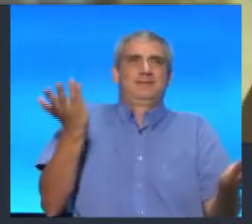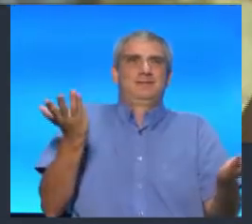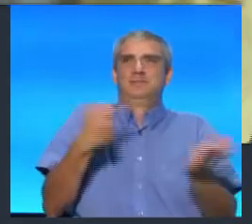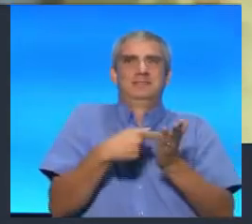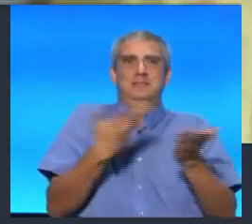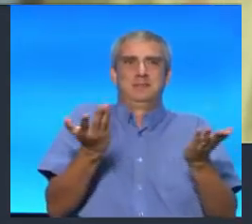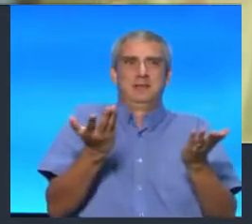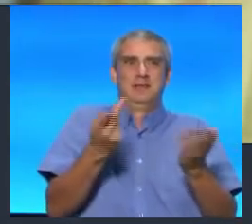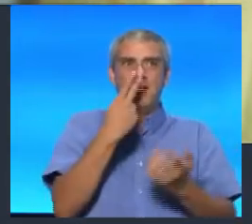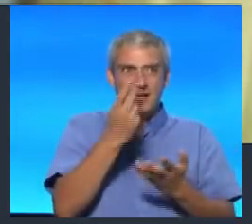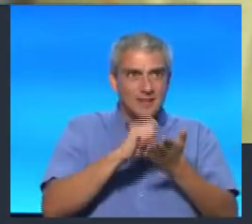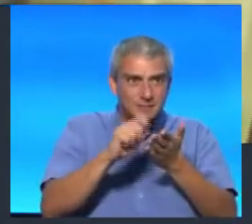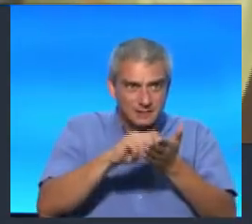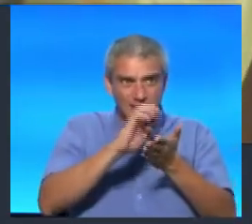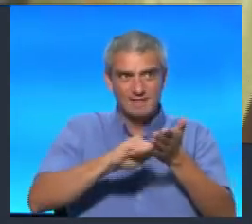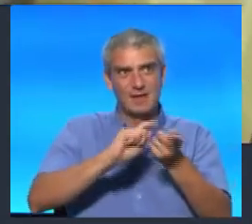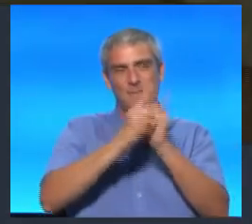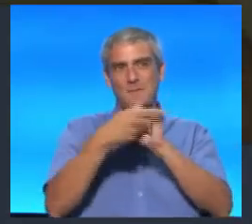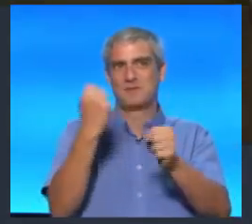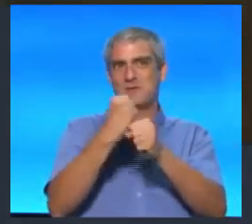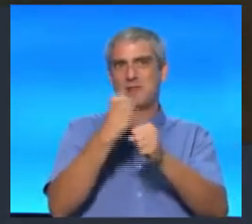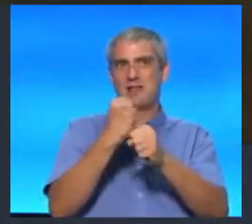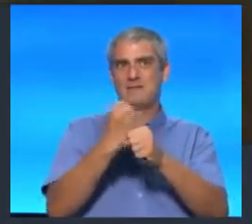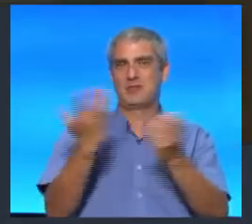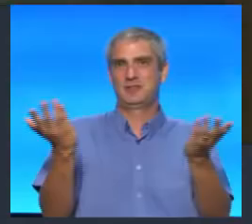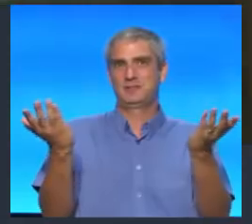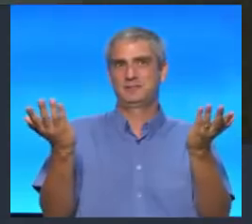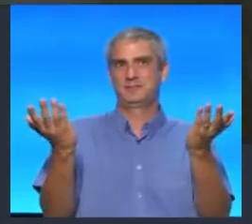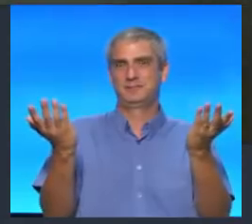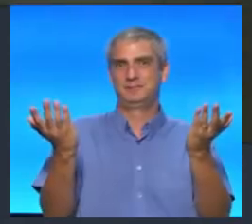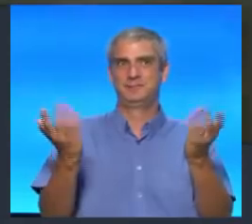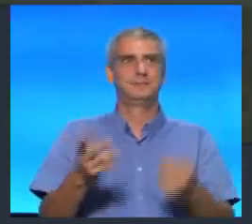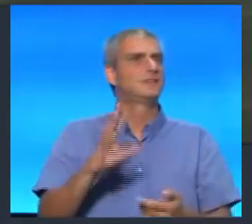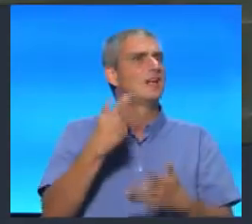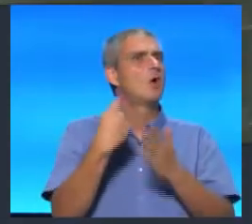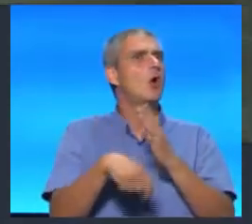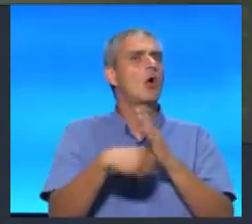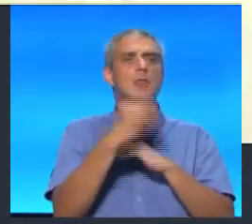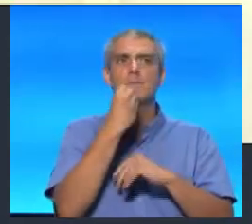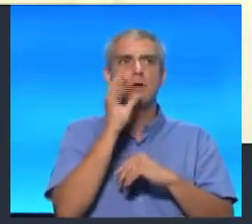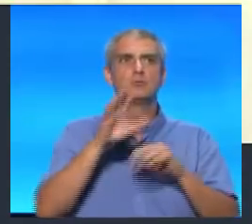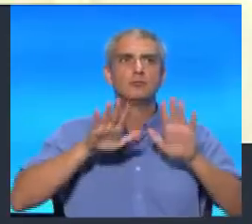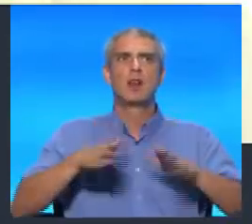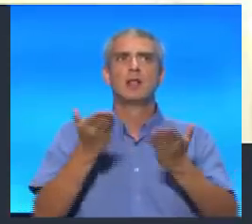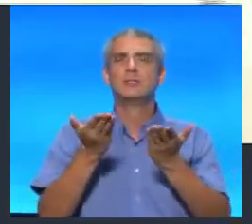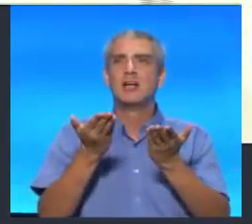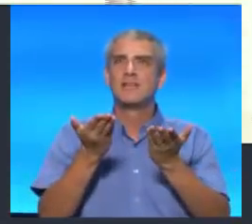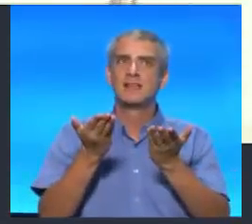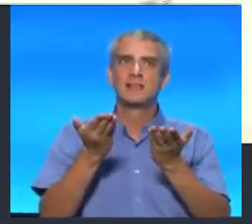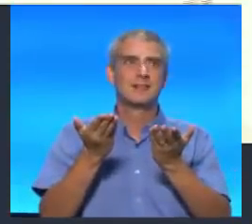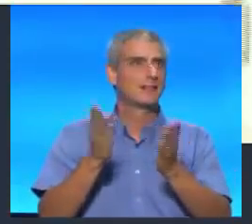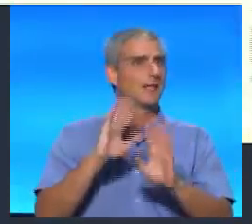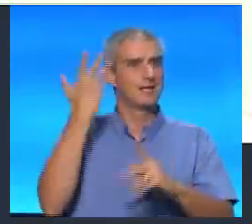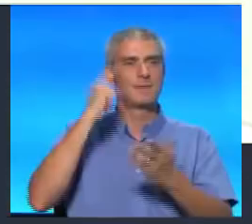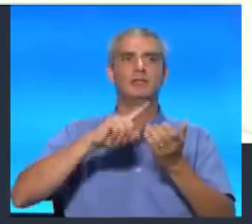אתה רואה את המשרד גביע במקום להיות לעבוד. איפה קונים את האוכל בשביל לשבת פה? איפה